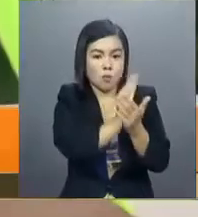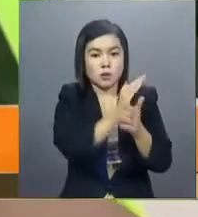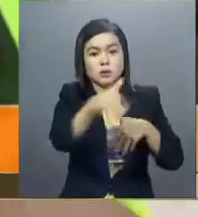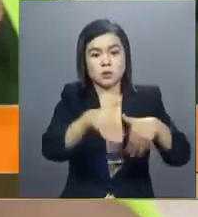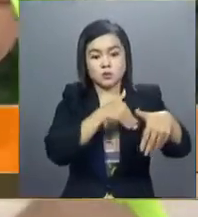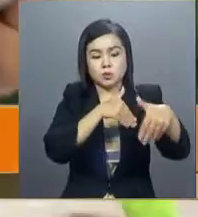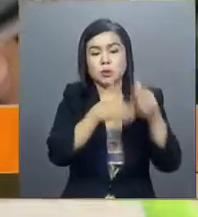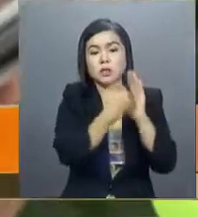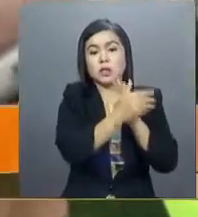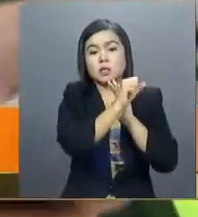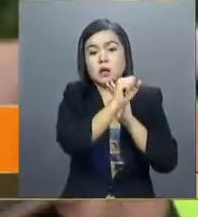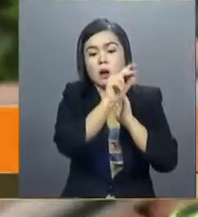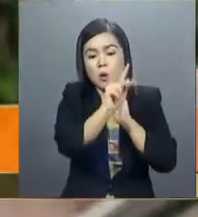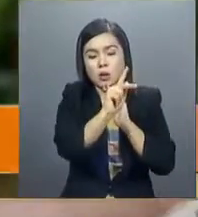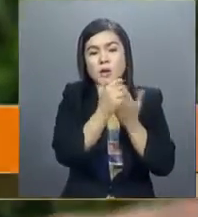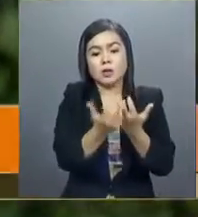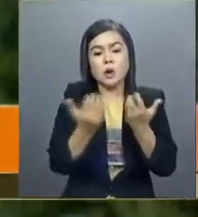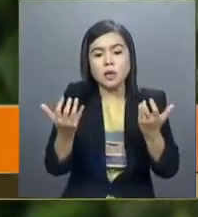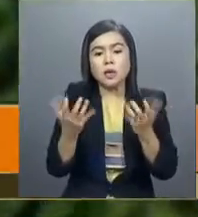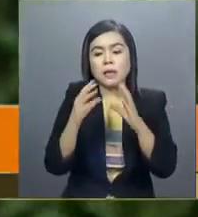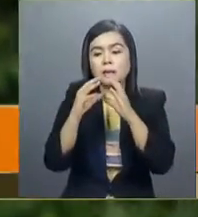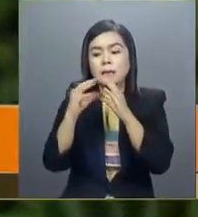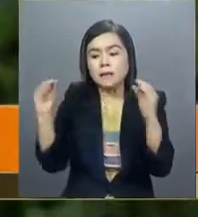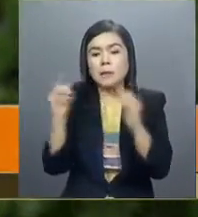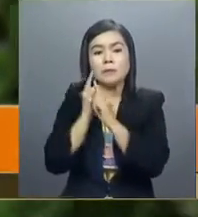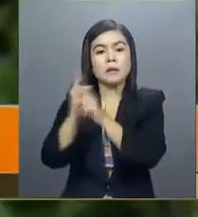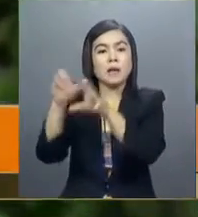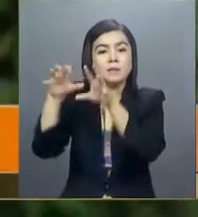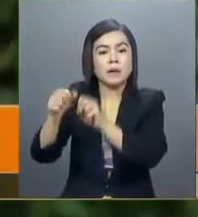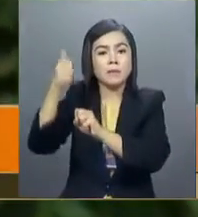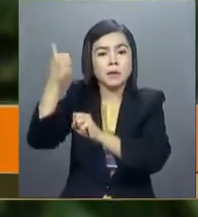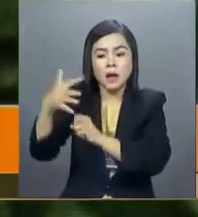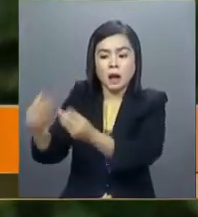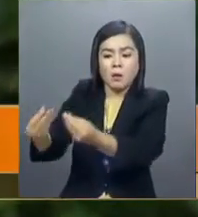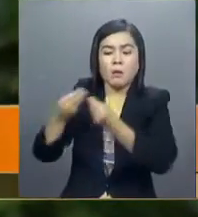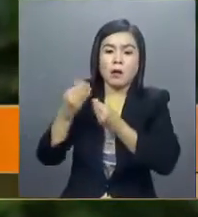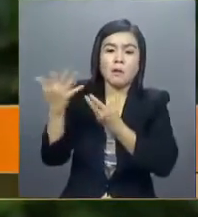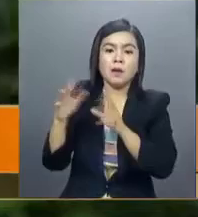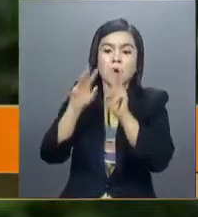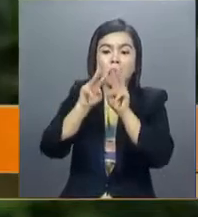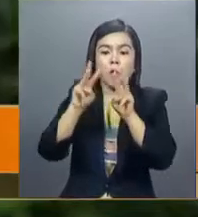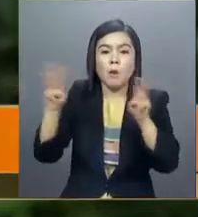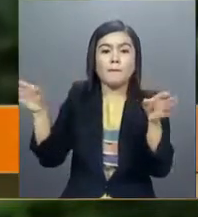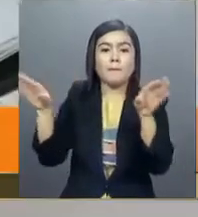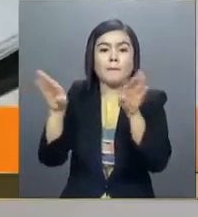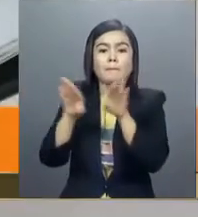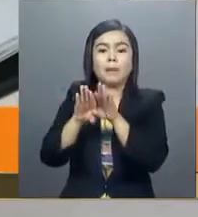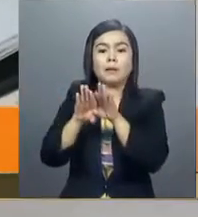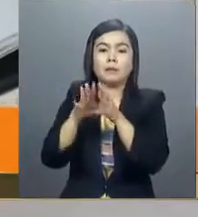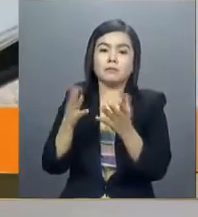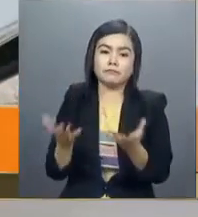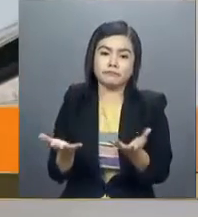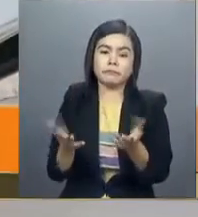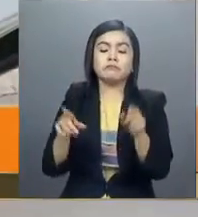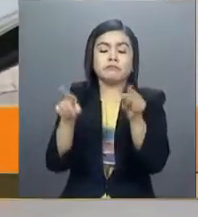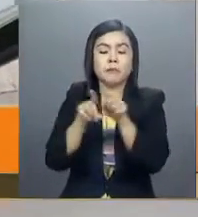ที่จนถึงขณะนี้ยังไม่สามารถติดตามผู้กระทำผิดได้และเว็บไซต์ดังกล่าวได้ปิดตัวลงนี่เป็นหนึ่ง